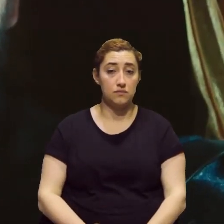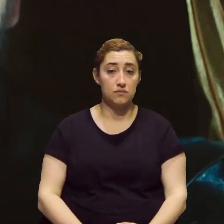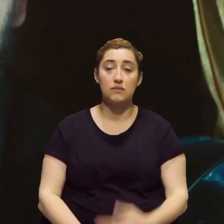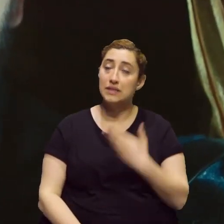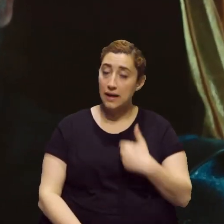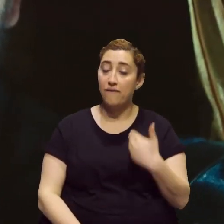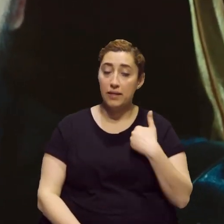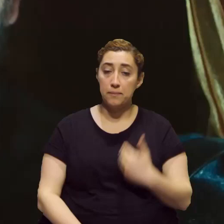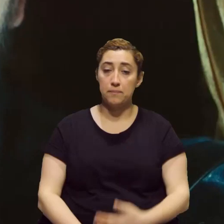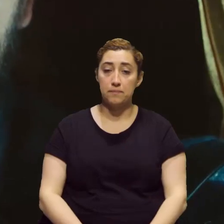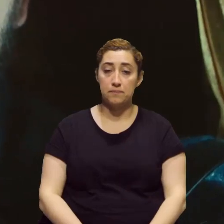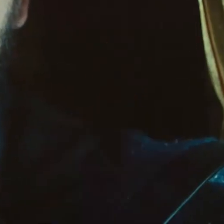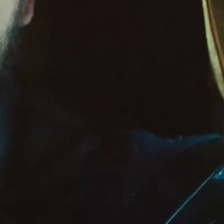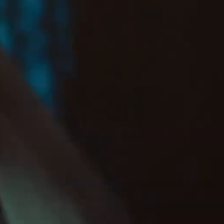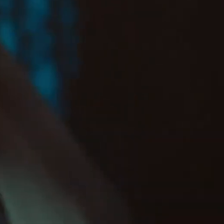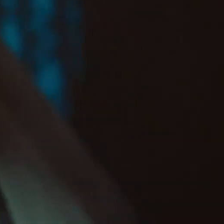Sevdim.